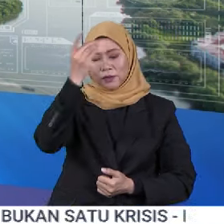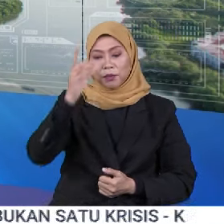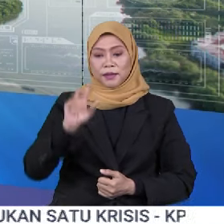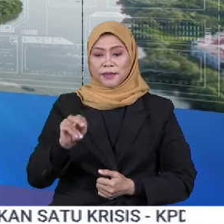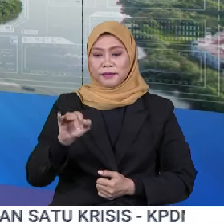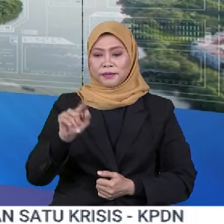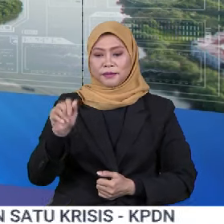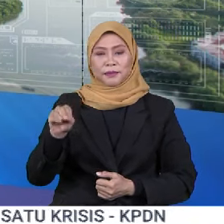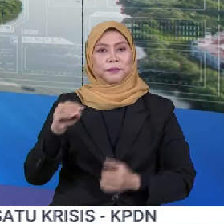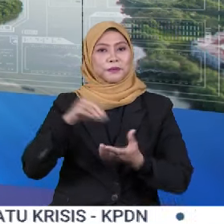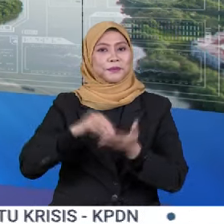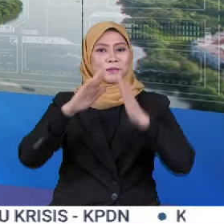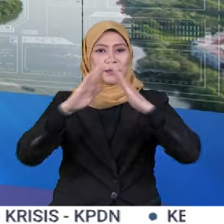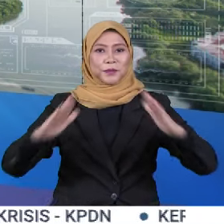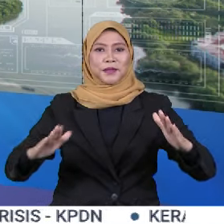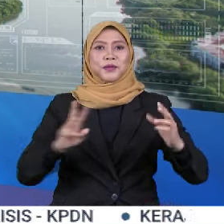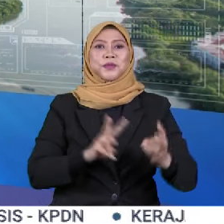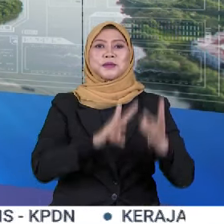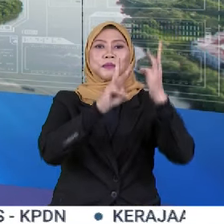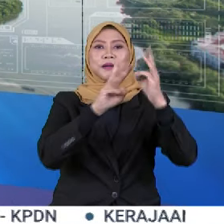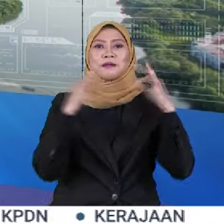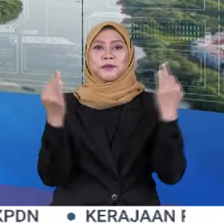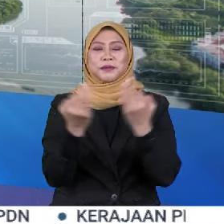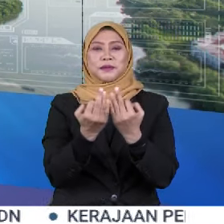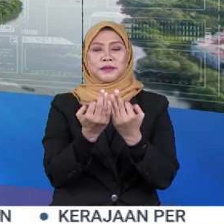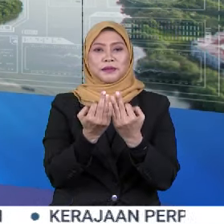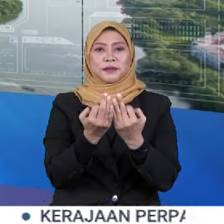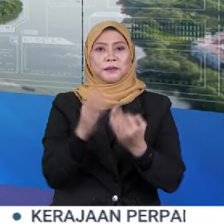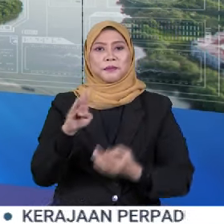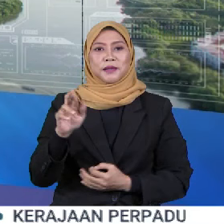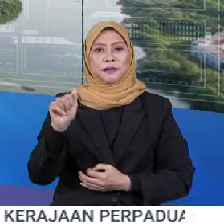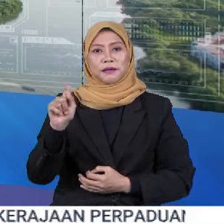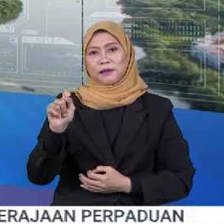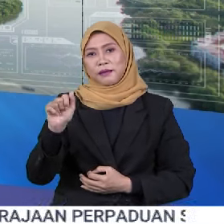titingan di kediamannya di Wisma Keluarga titingan banyak